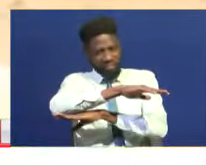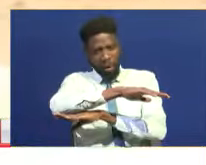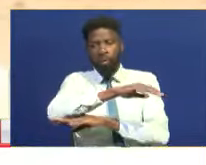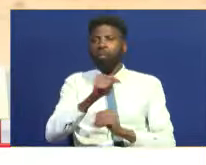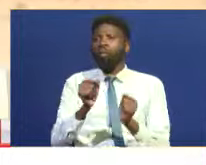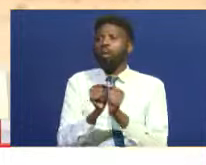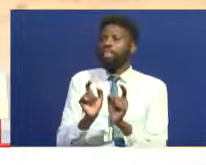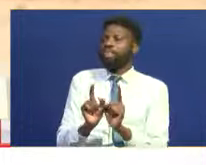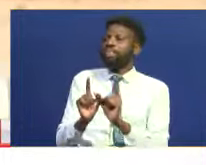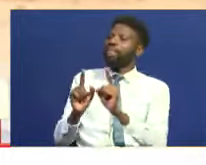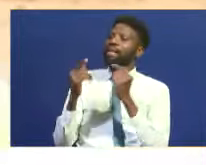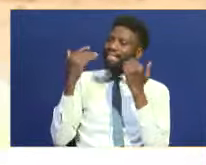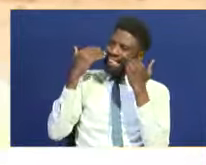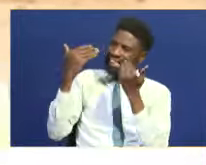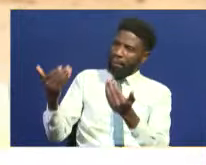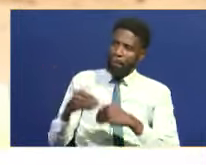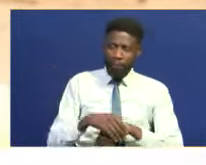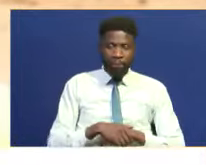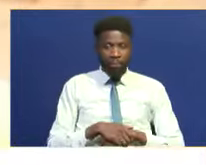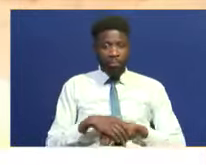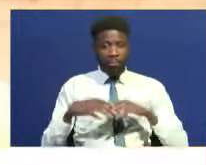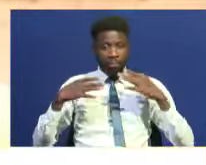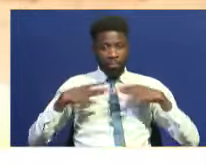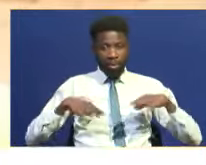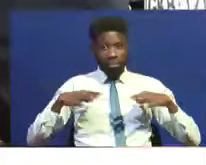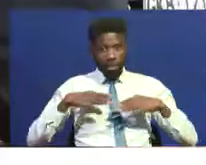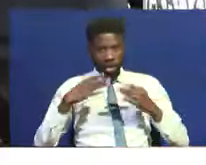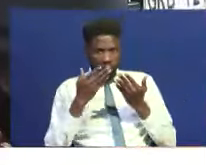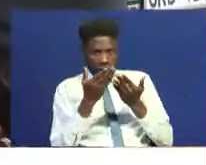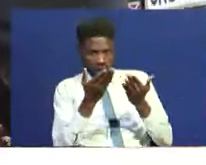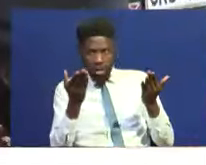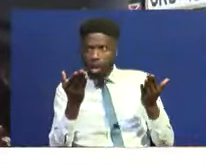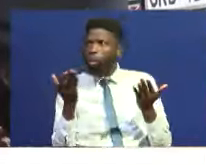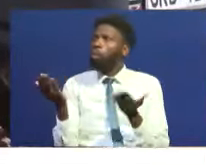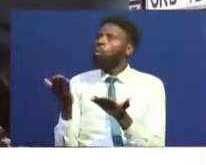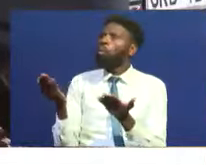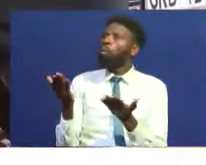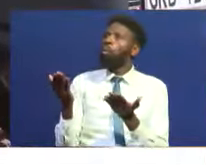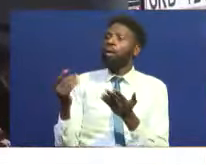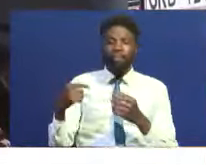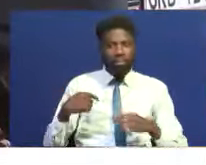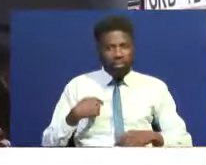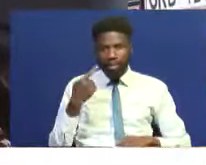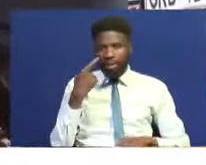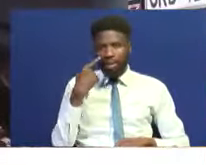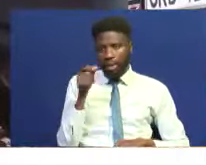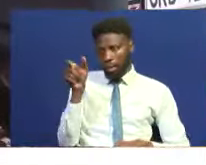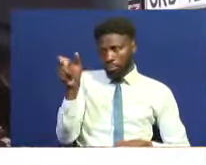na bado katika hao watu wako hapa sijamuona.